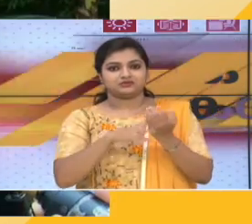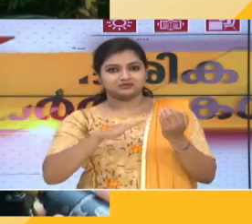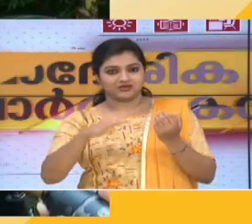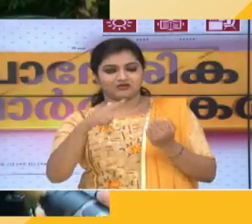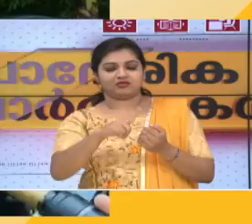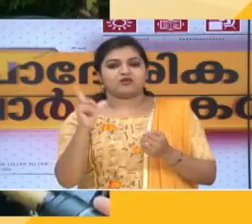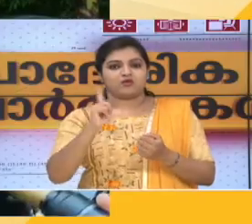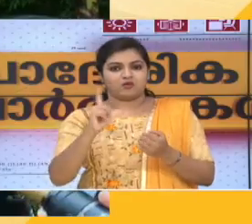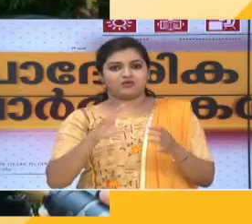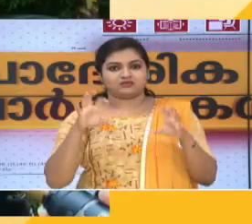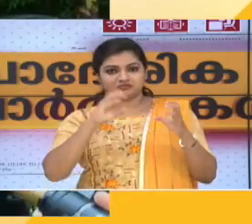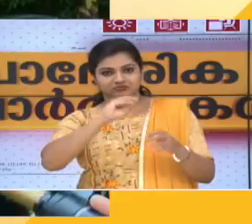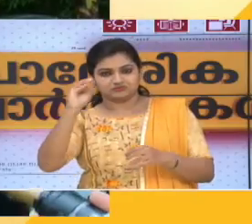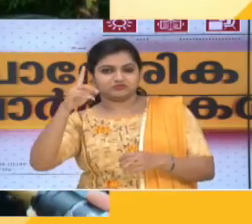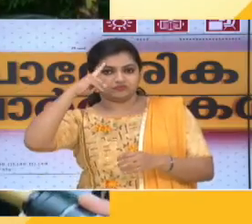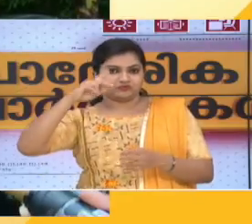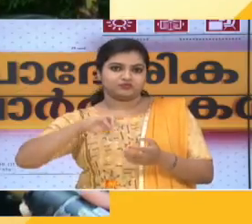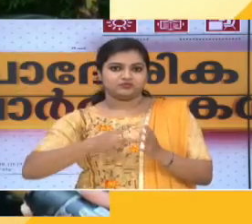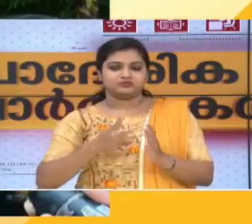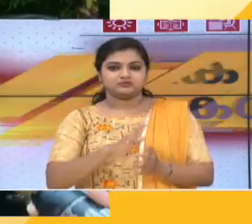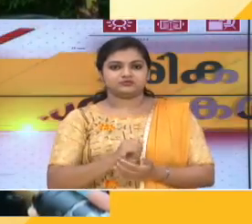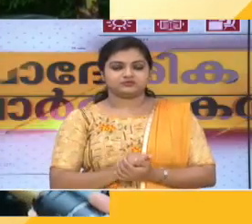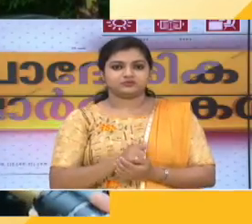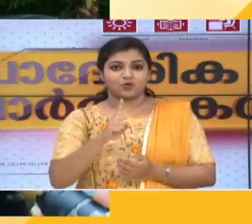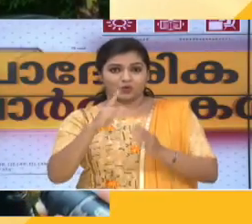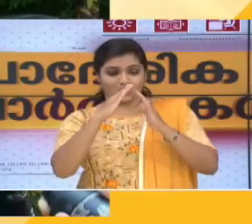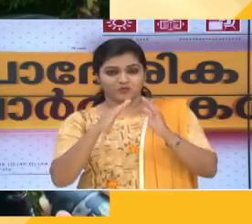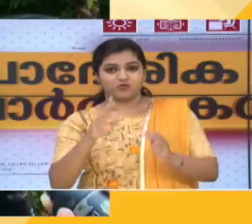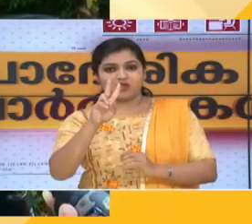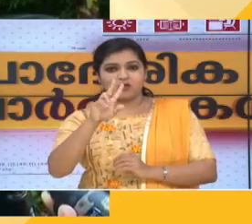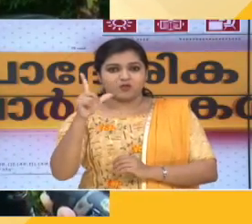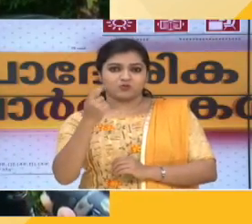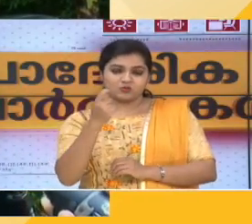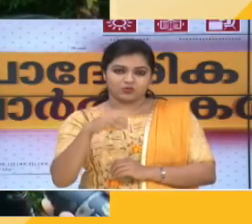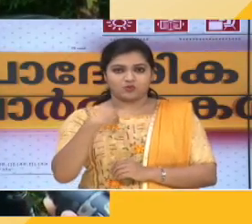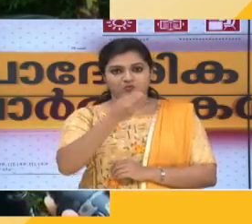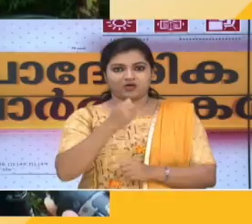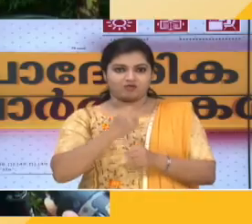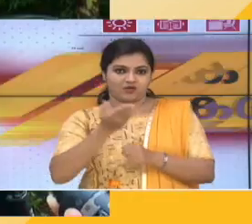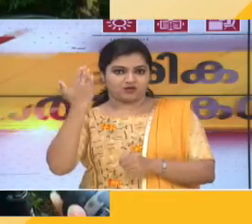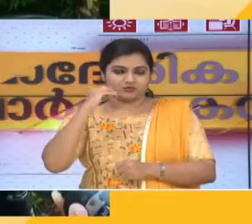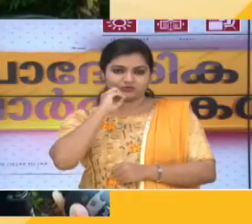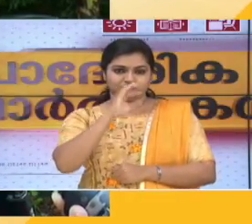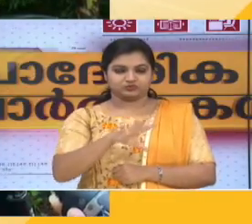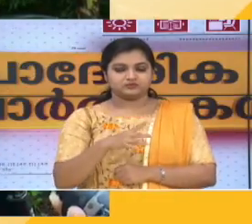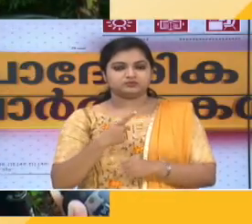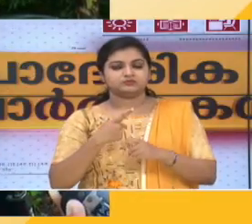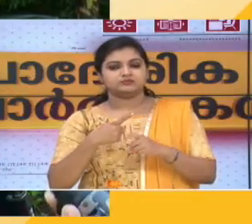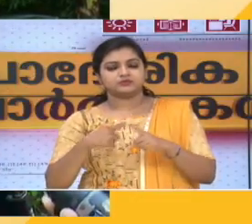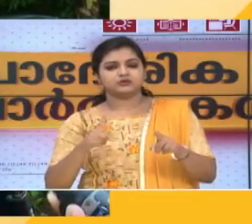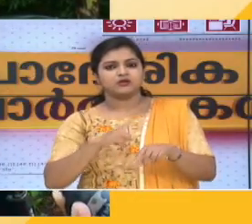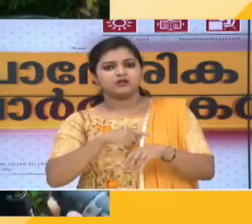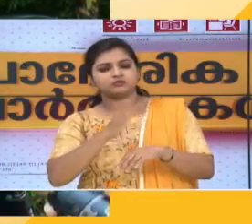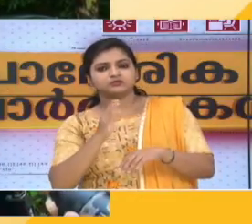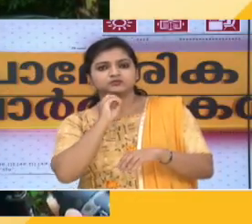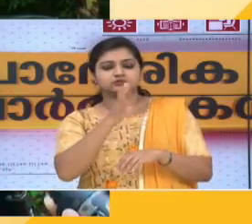ഓരോ വീടിന് 2 ലക്ഷം കൊടുക്കാമെന്നാണ് സർക്കാർ പറഞ്ഞിരുന്നത്. പിന്നീട് സർക്കാരിൻ്റെ ഒരു ഓർഡർ വന്നു, 1.5 ലക്ഷം ഒരാൾക്ക് ലോൺ മുഖാന്തരം നമുക്ക്